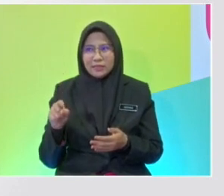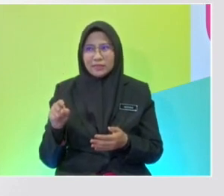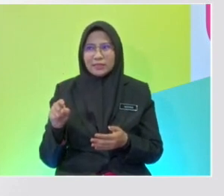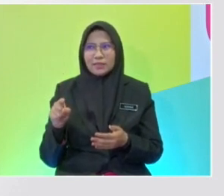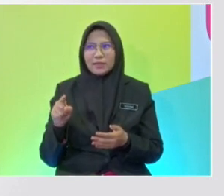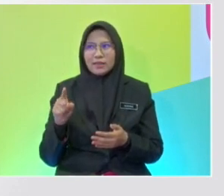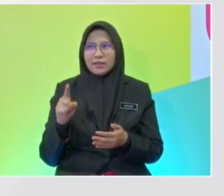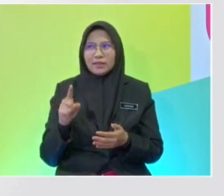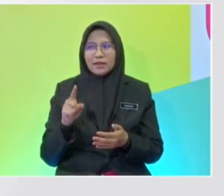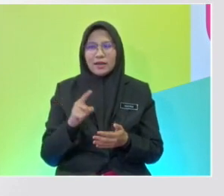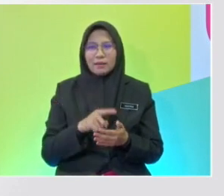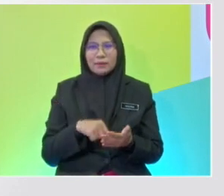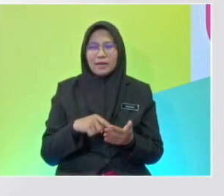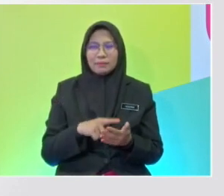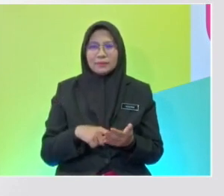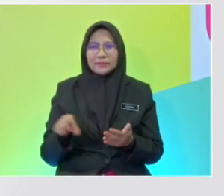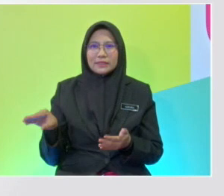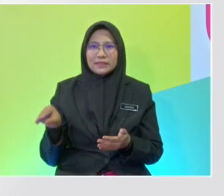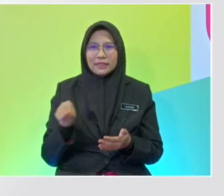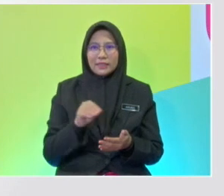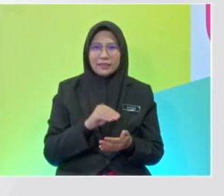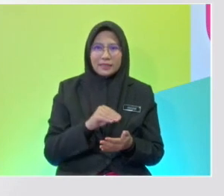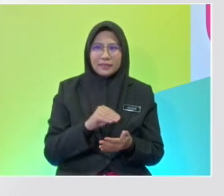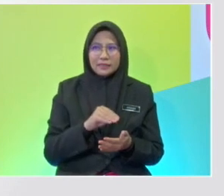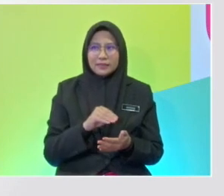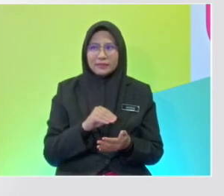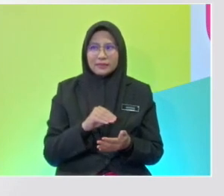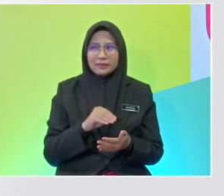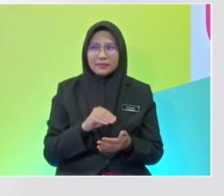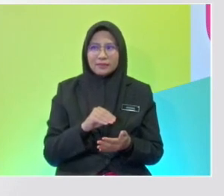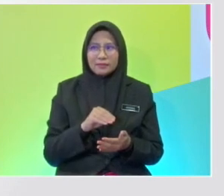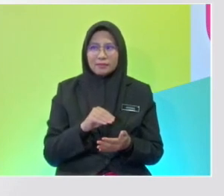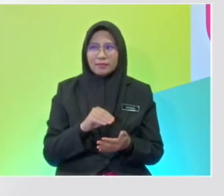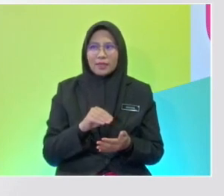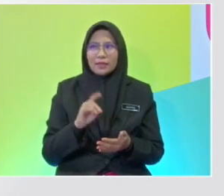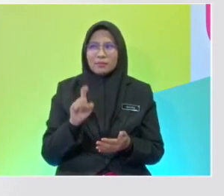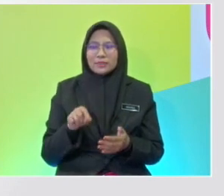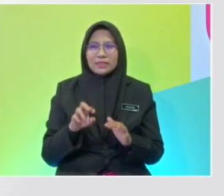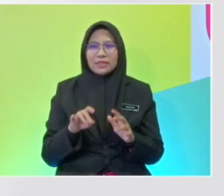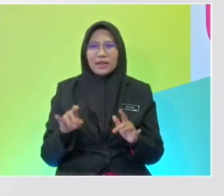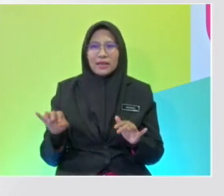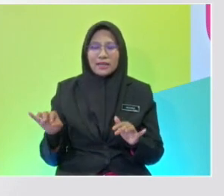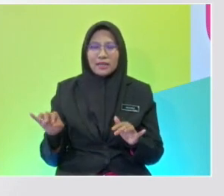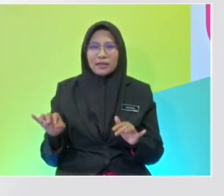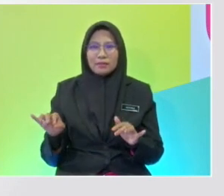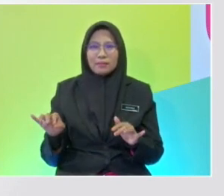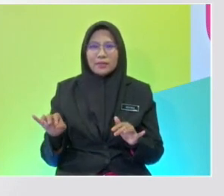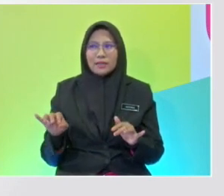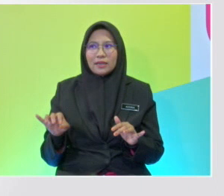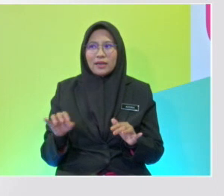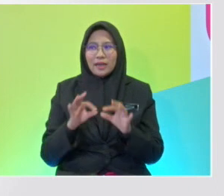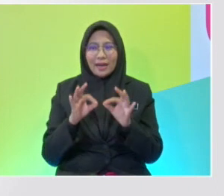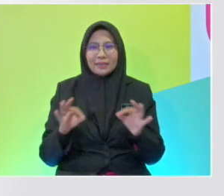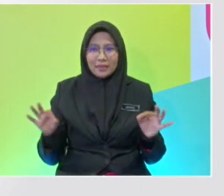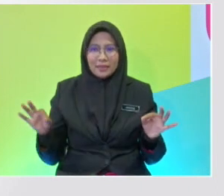dan select video ke timeline pada layer pilih file audio pada